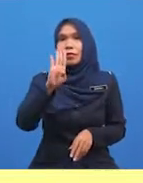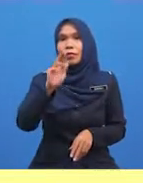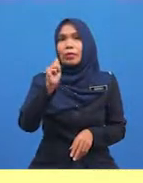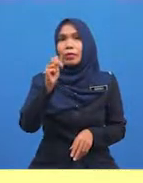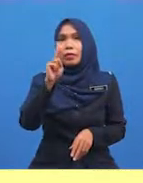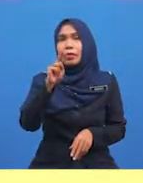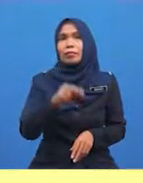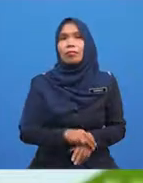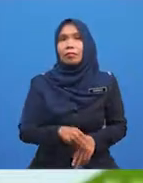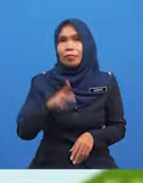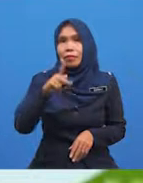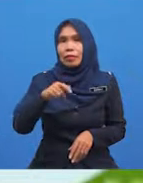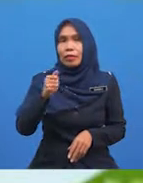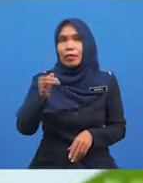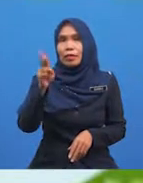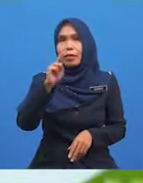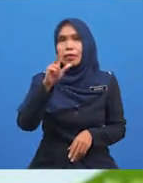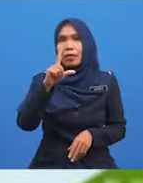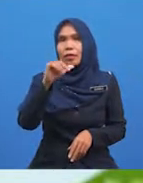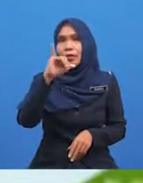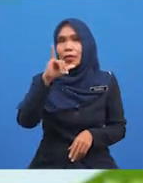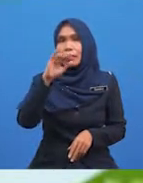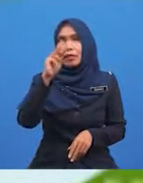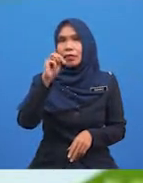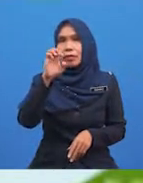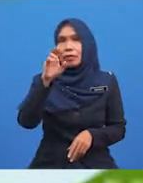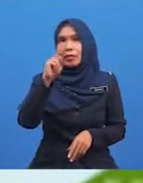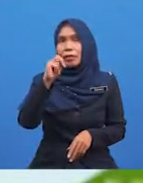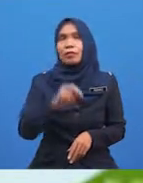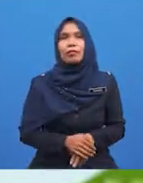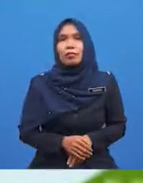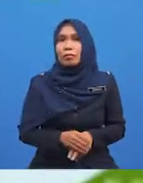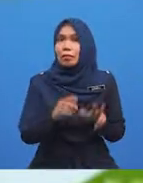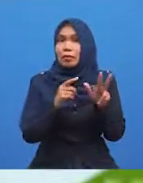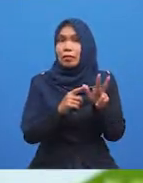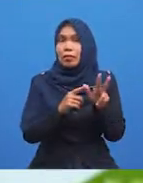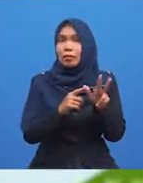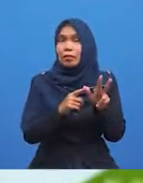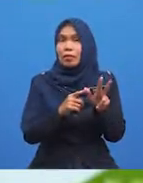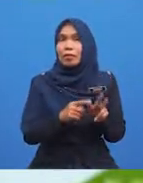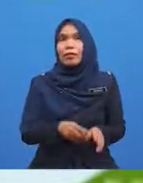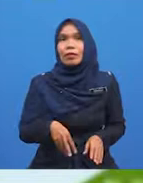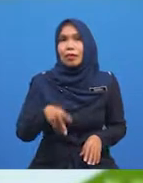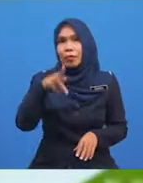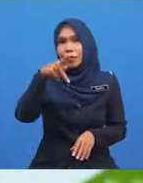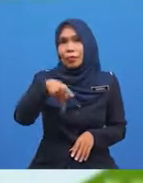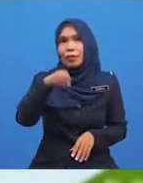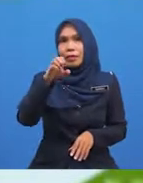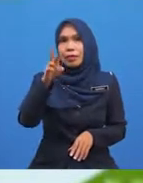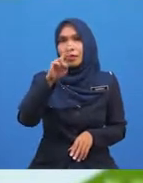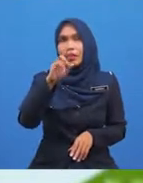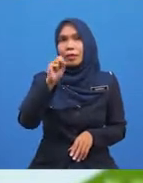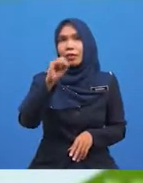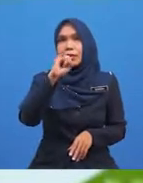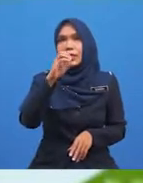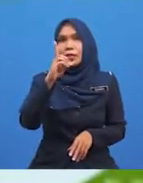Raja-Raja. Bagi memudahkan pelajar mengingati Apakah kuasa budi bicara